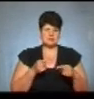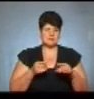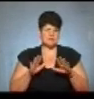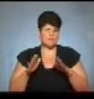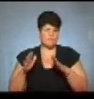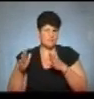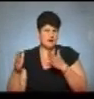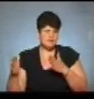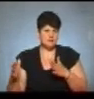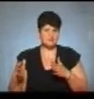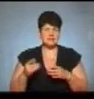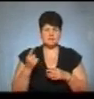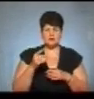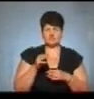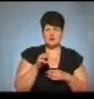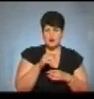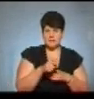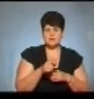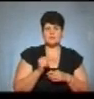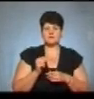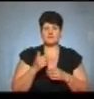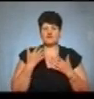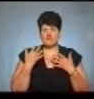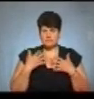І з 1 травня вже